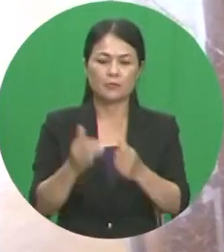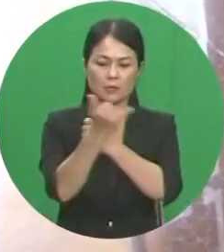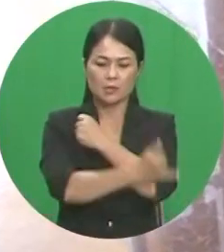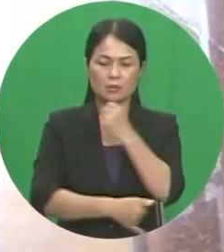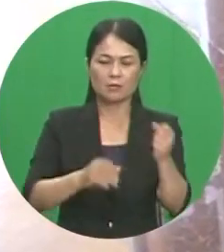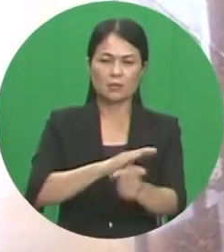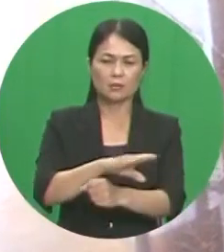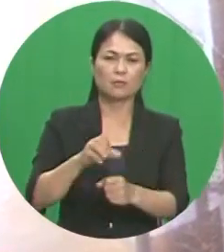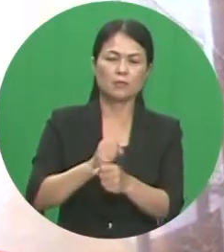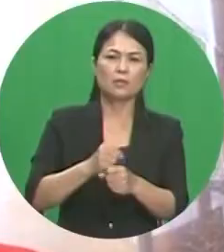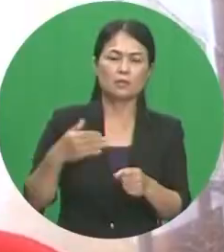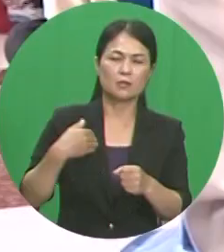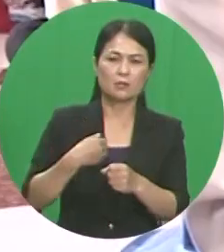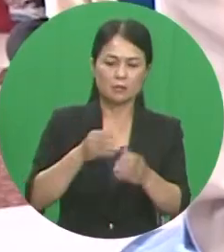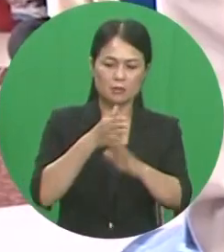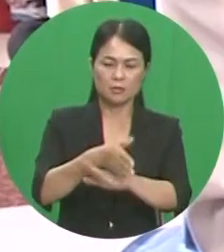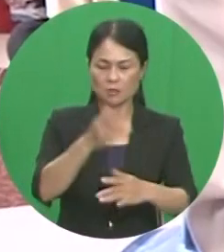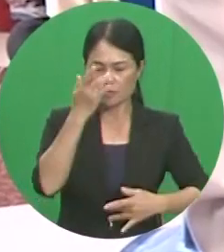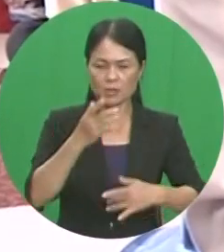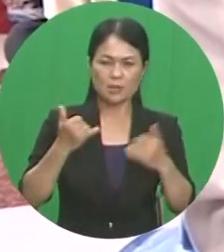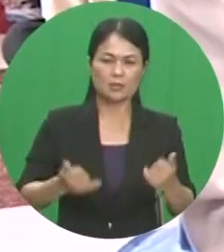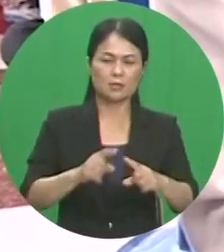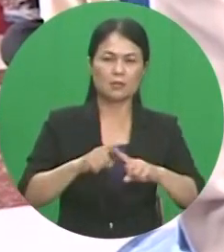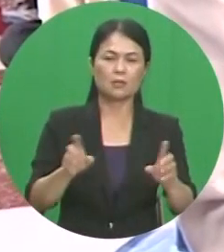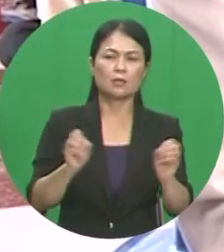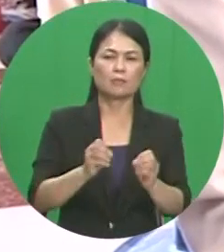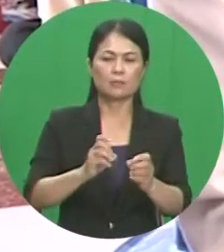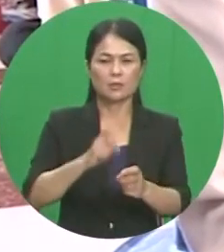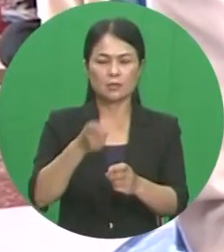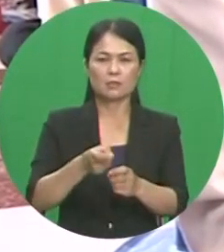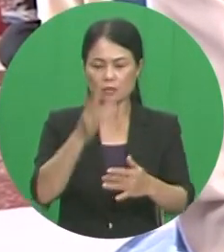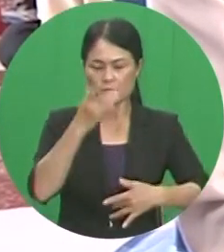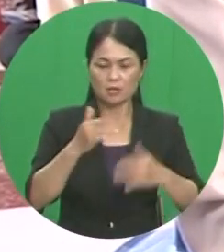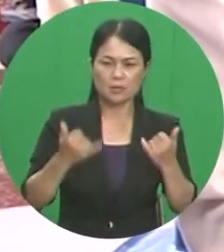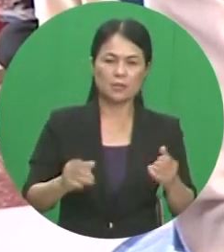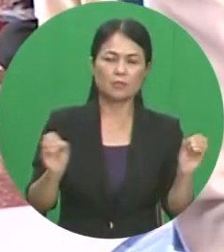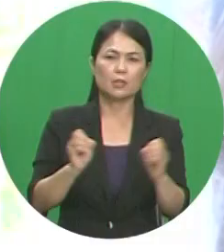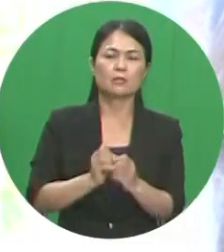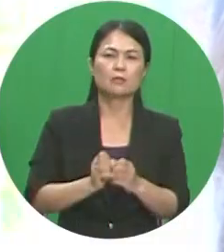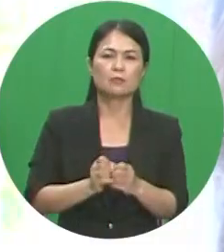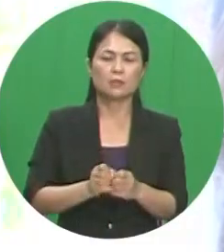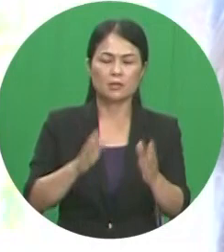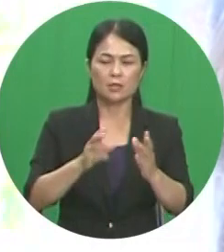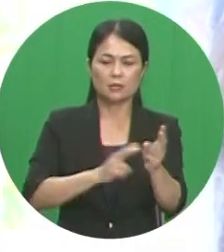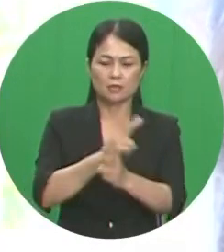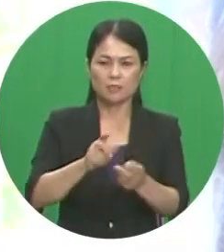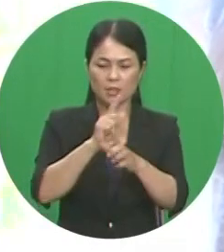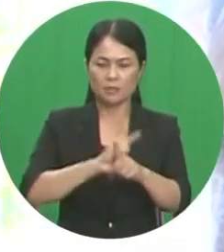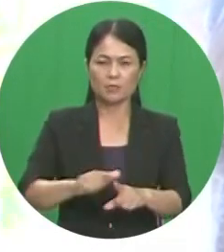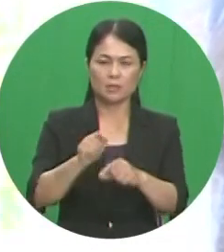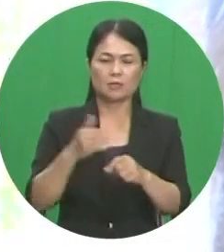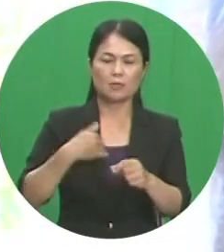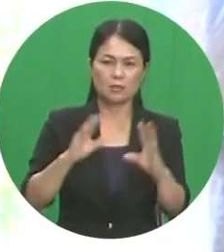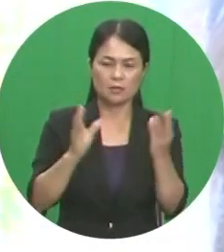ម្ពុជាប៉ុណ្ណោះដែលមានអ្នកឆ្លងជំងឺនេះប៉ុន្តែមិនមានអ្នកស្លាប់ដោយសារជំងឺនេះទេហើយអ្នកព្យាបាលជាសះស្បើយ